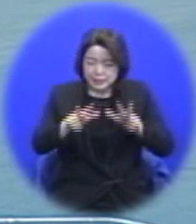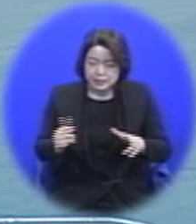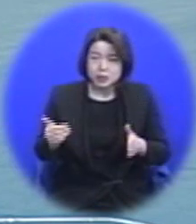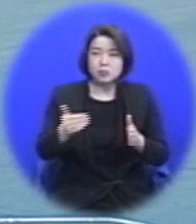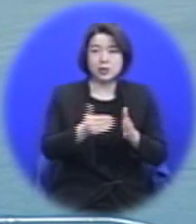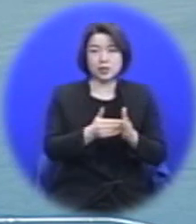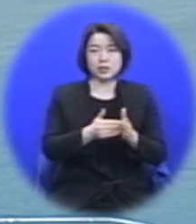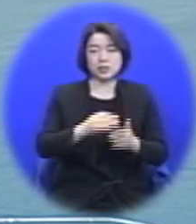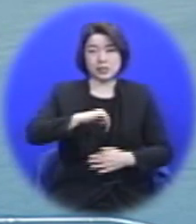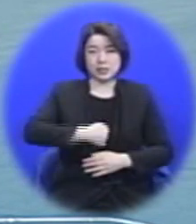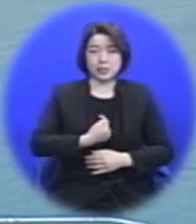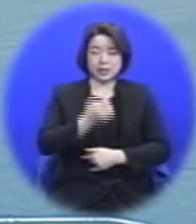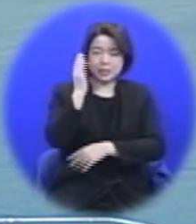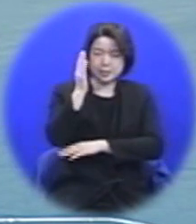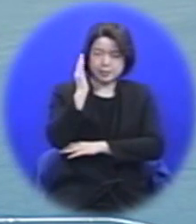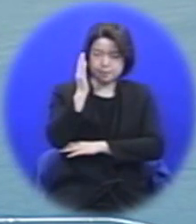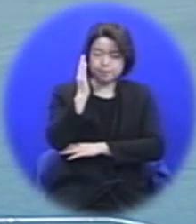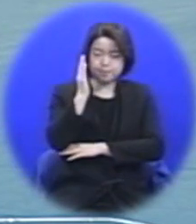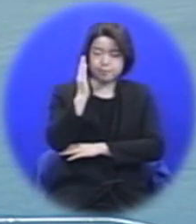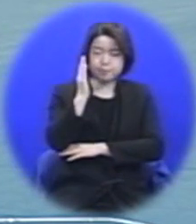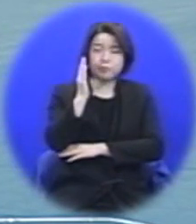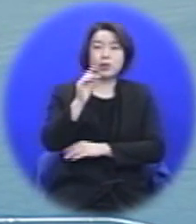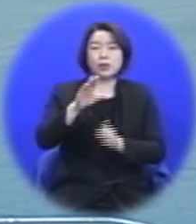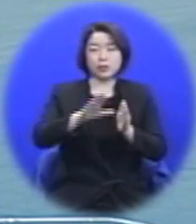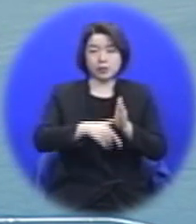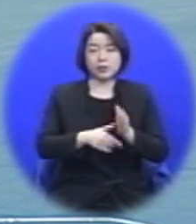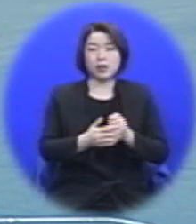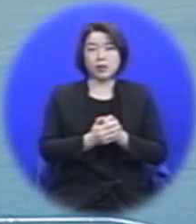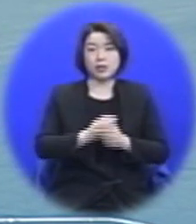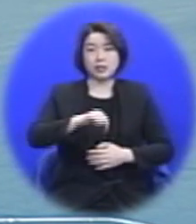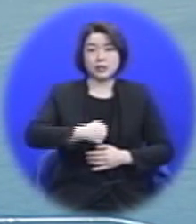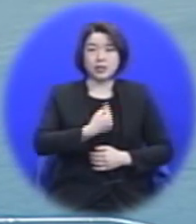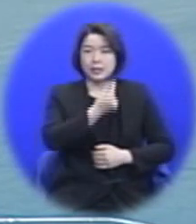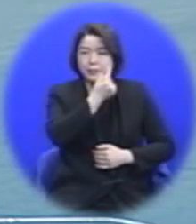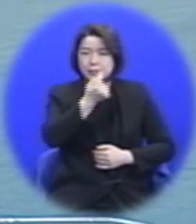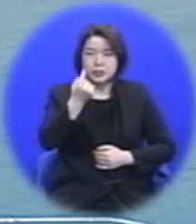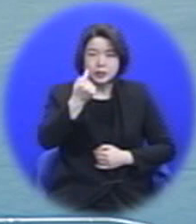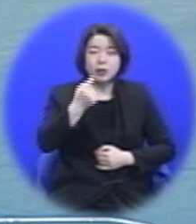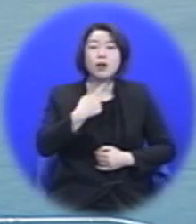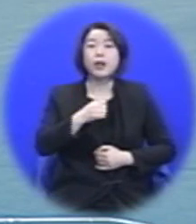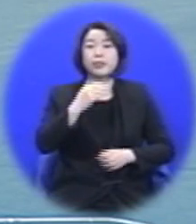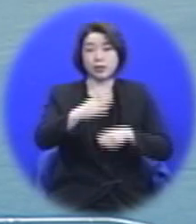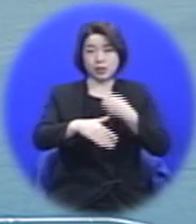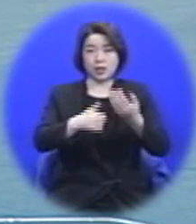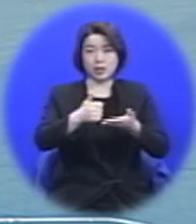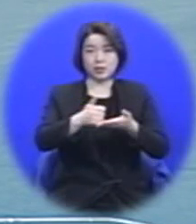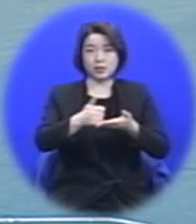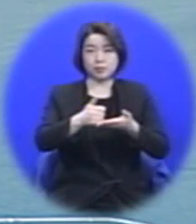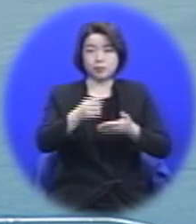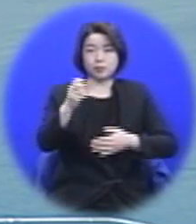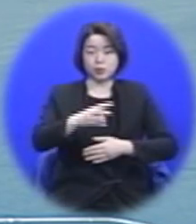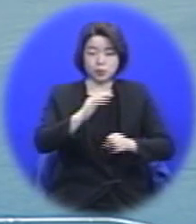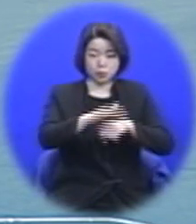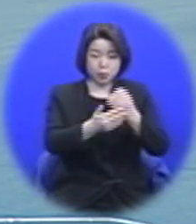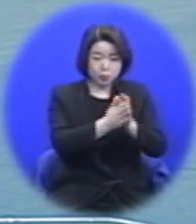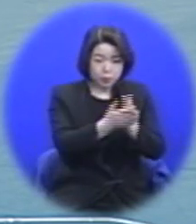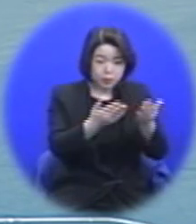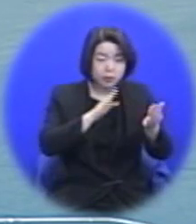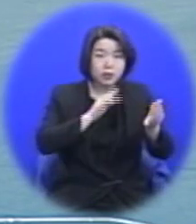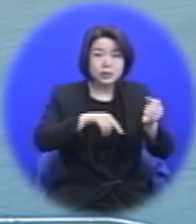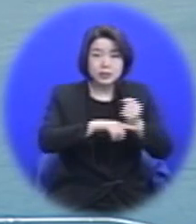인도했던 세미나 때, 설교 때 자기가 증거했던 하나님, 그리고 성경의